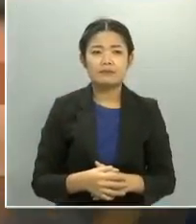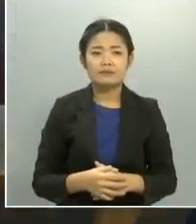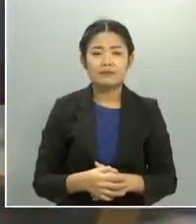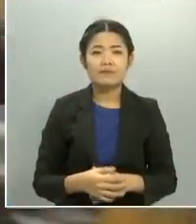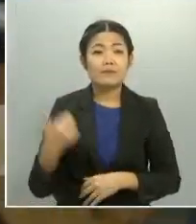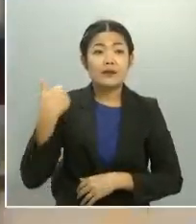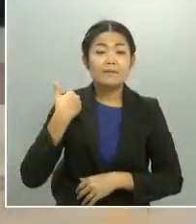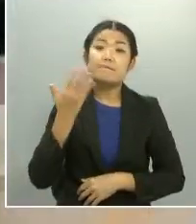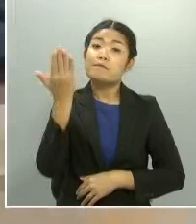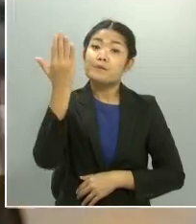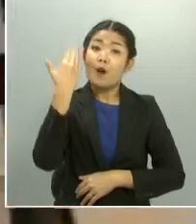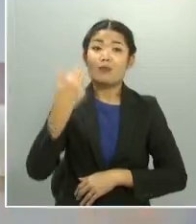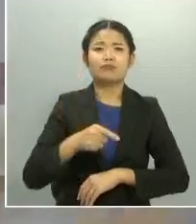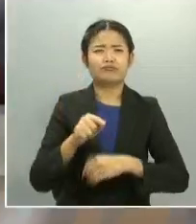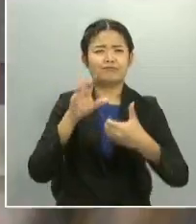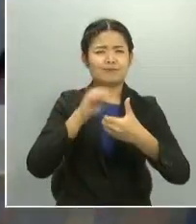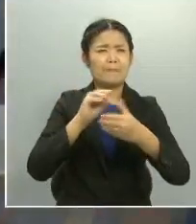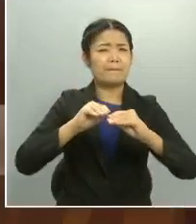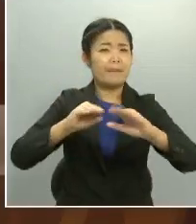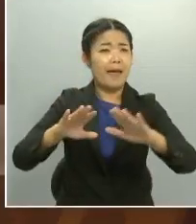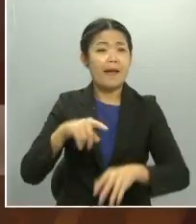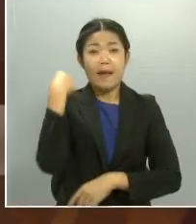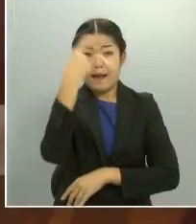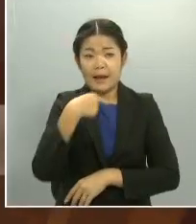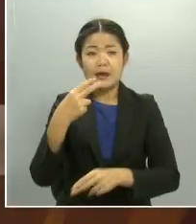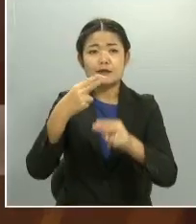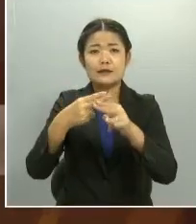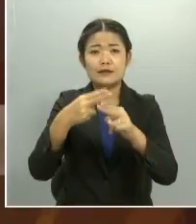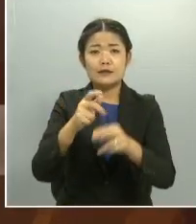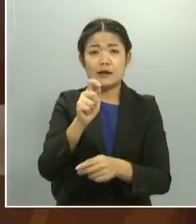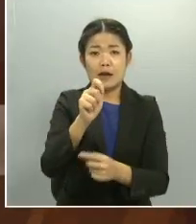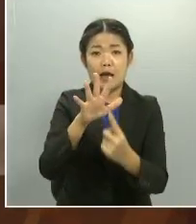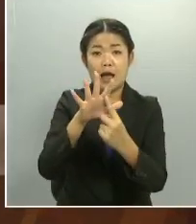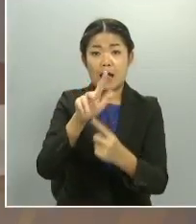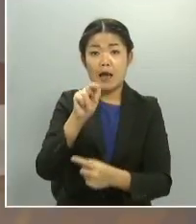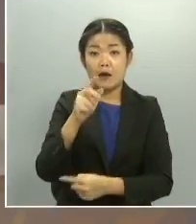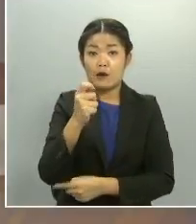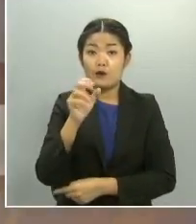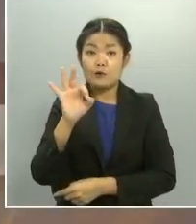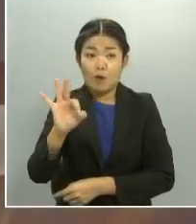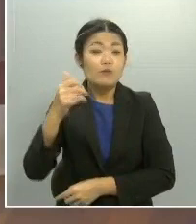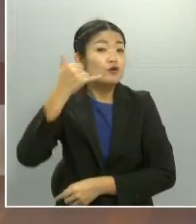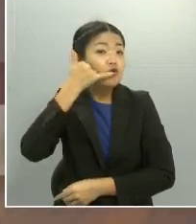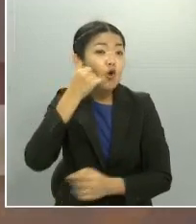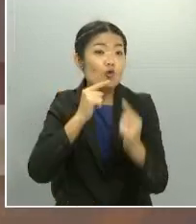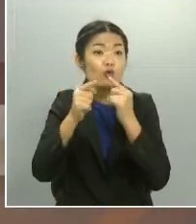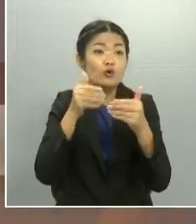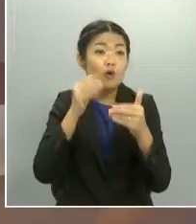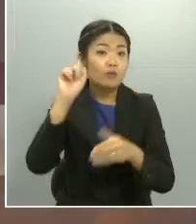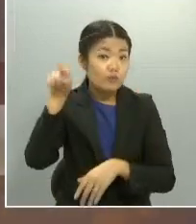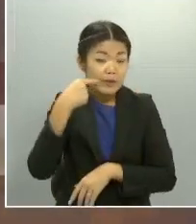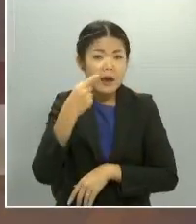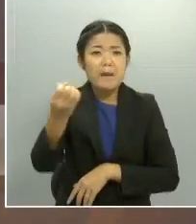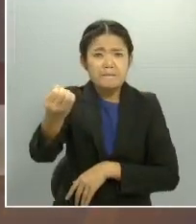ที่เราเคยนำเสนอไปบุคคลที่อ้างว่าชื่ออาน้องโทรศัพท์มาหาผู้เสียหายแล้วบอก